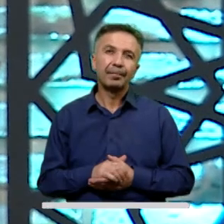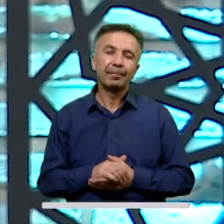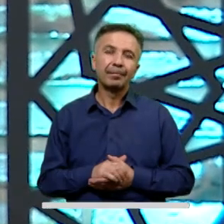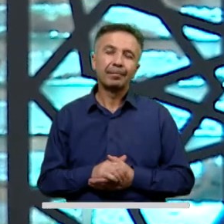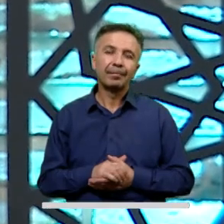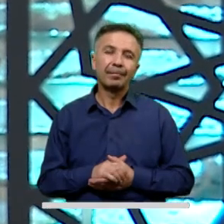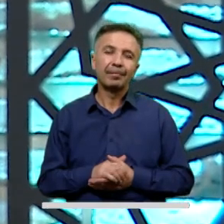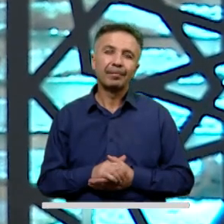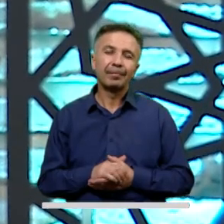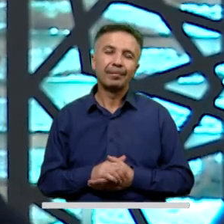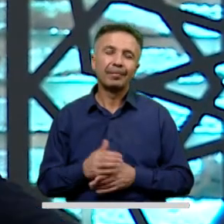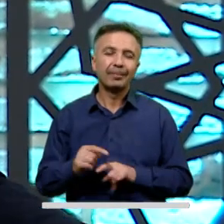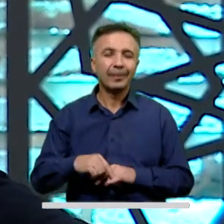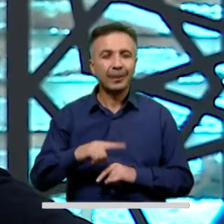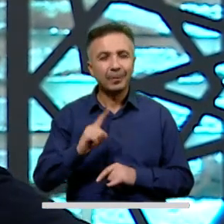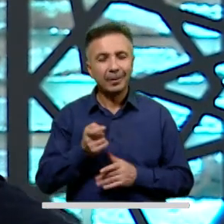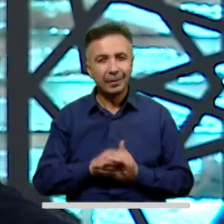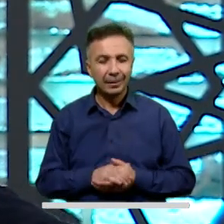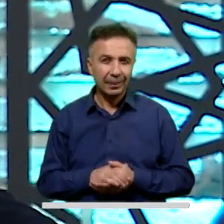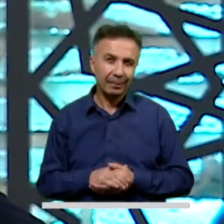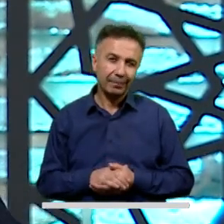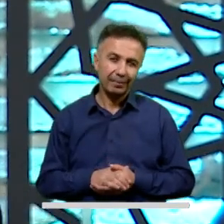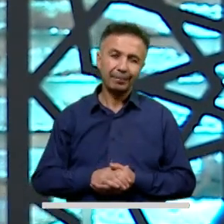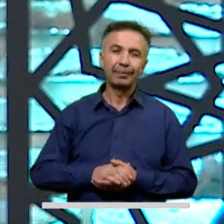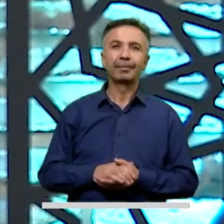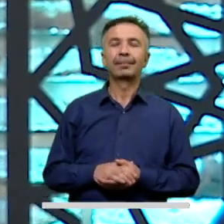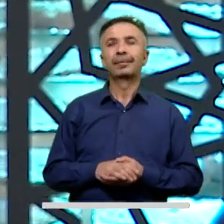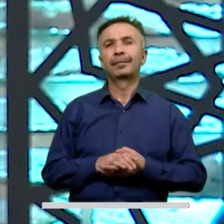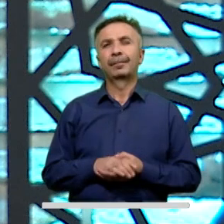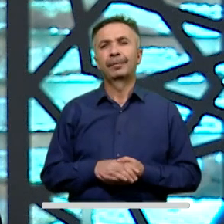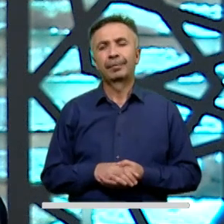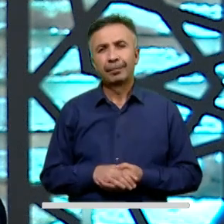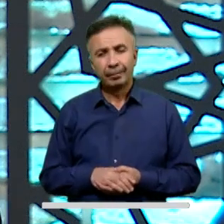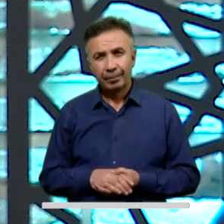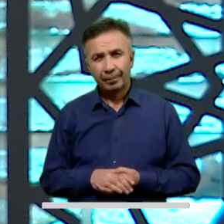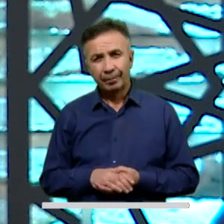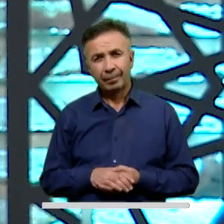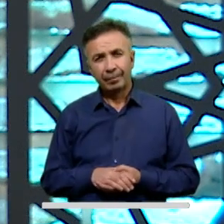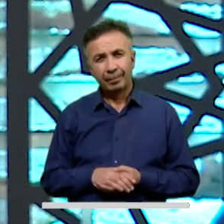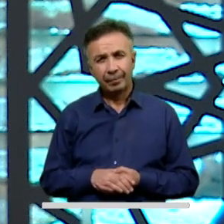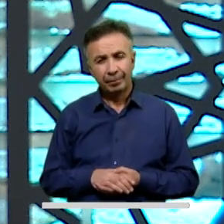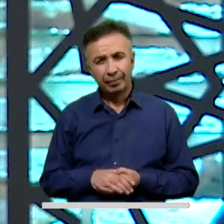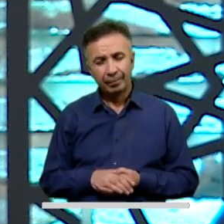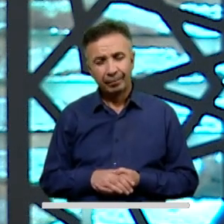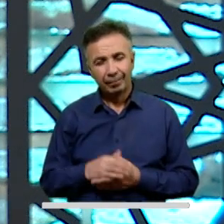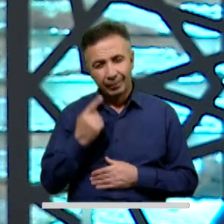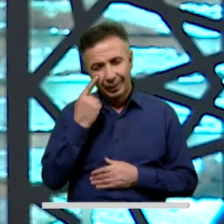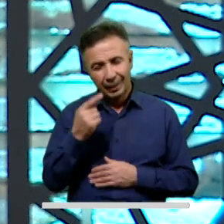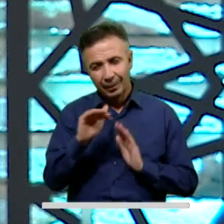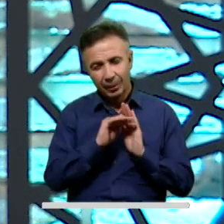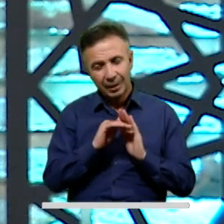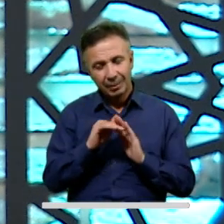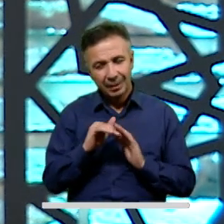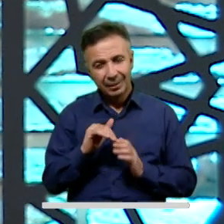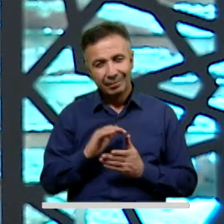Hanım. Hoş bulduk. Buyurun efendim. Ben hayırlı yayınlar diliyorum teşekkür önce. Teşekkür